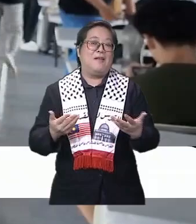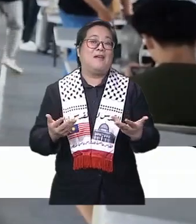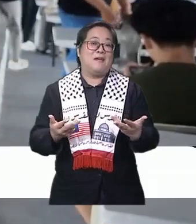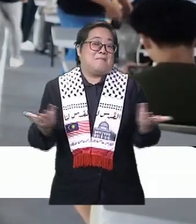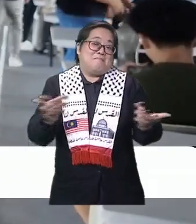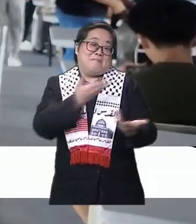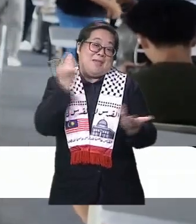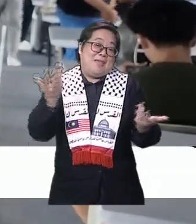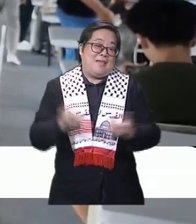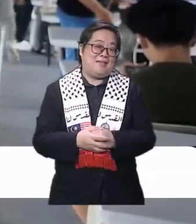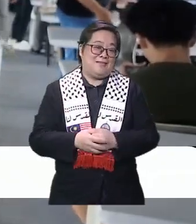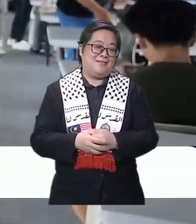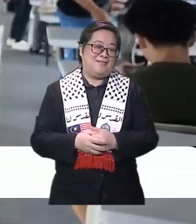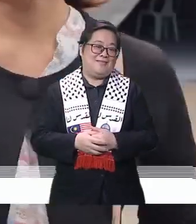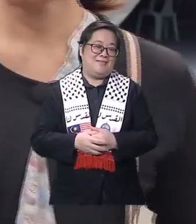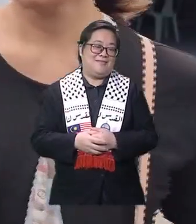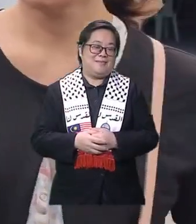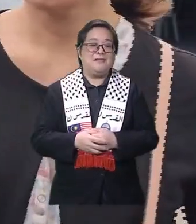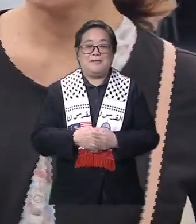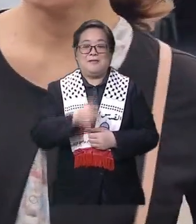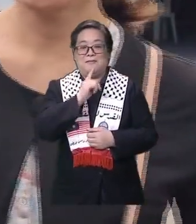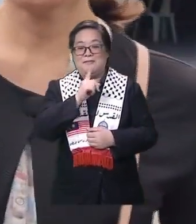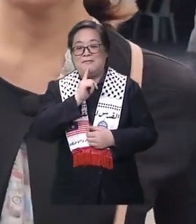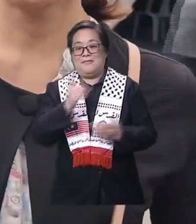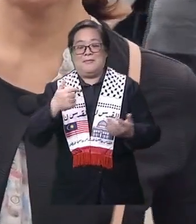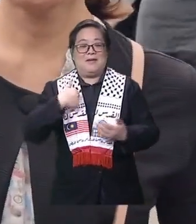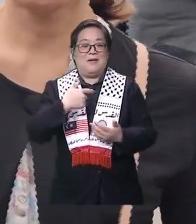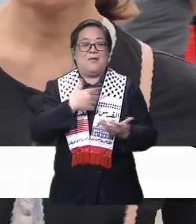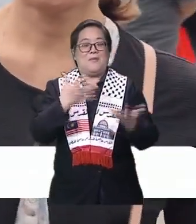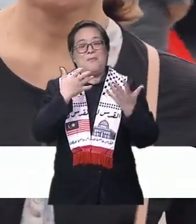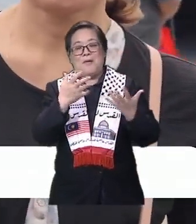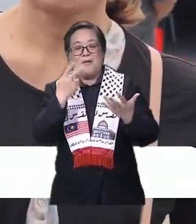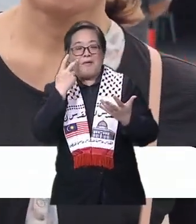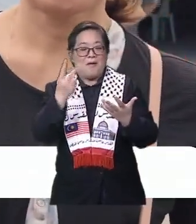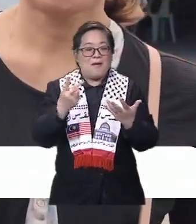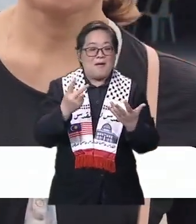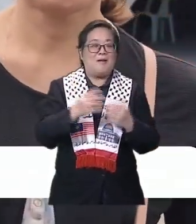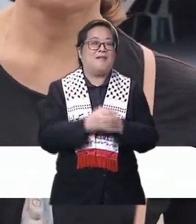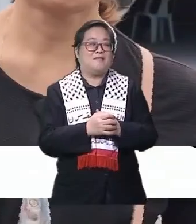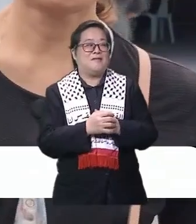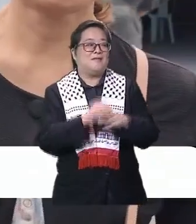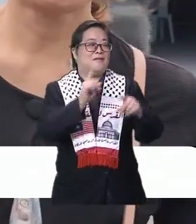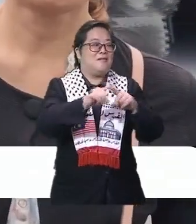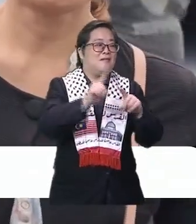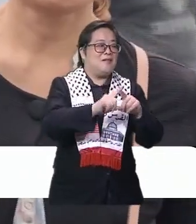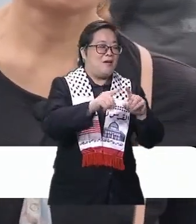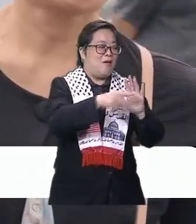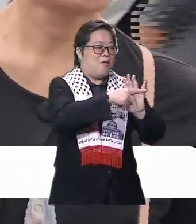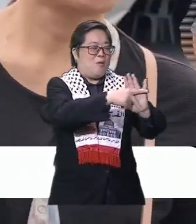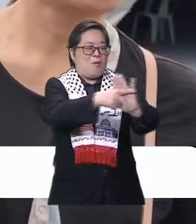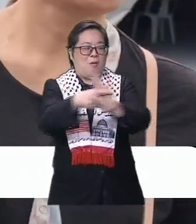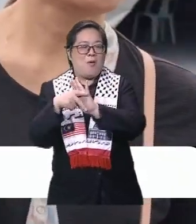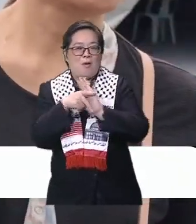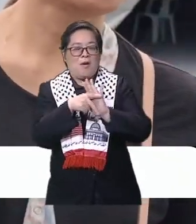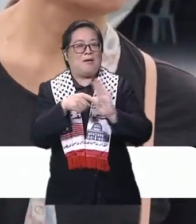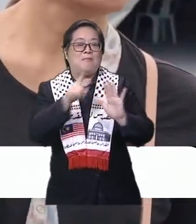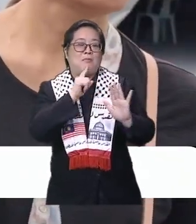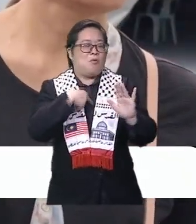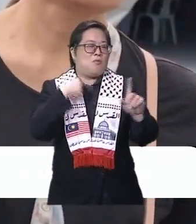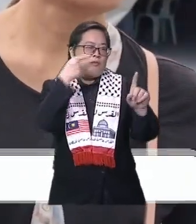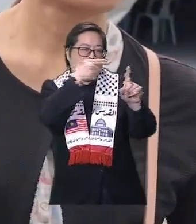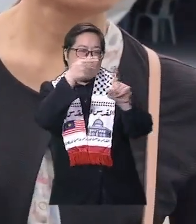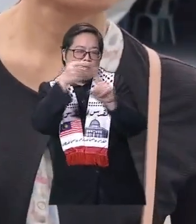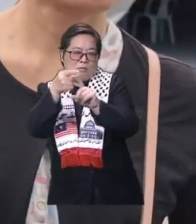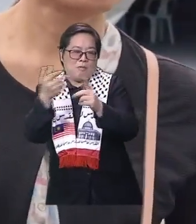best lah. Fun. More fun. Actually, I want to see booth lah. Ramai banyak booth sini kan. So that was my target lah.